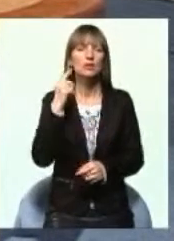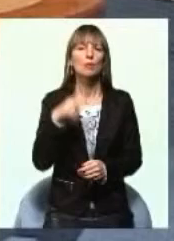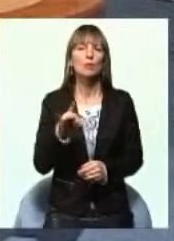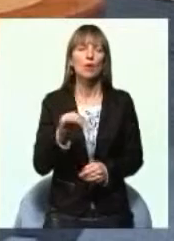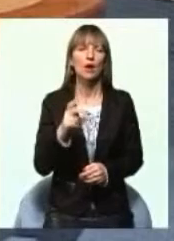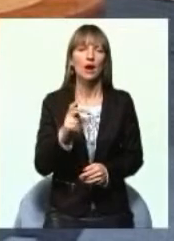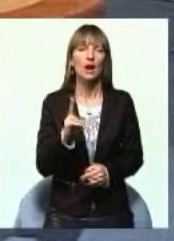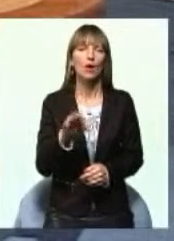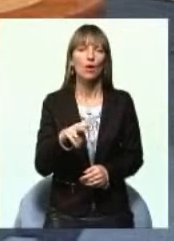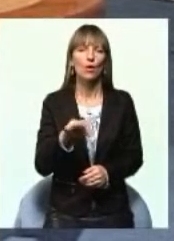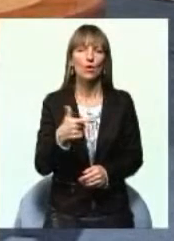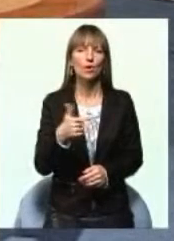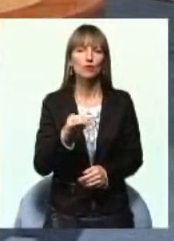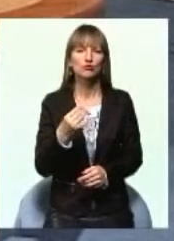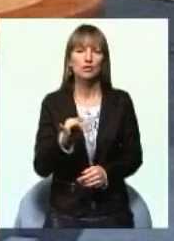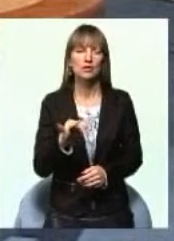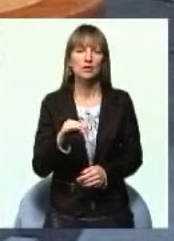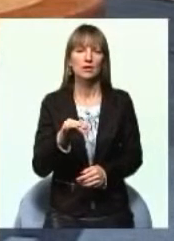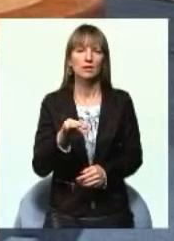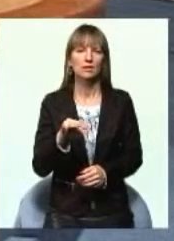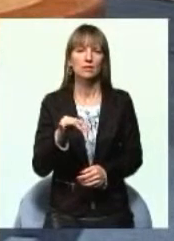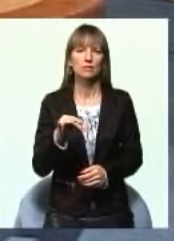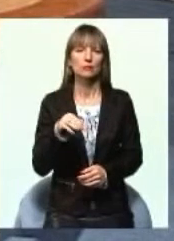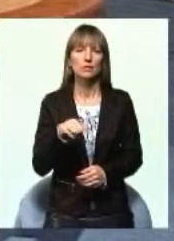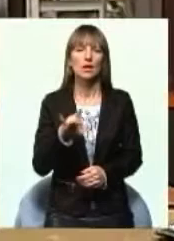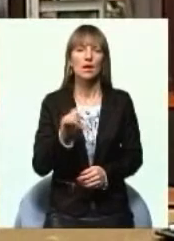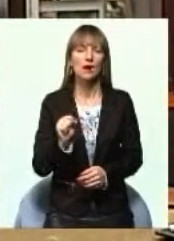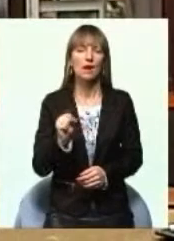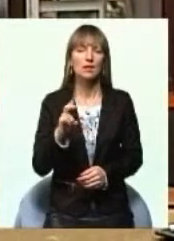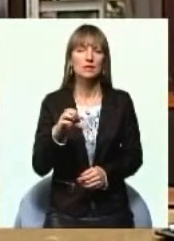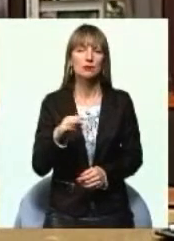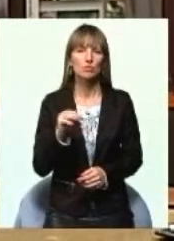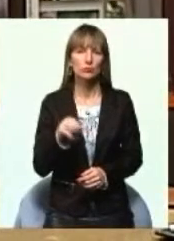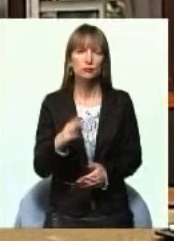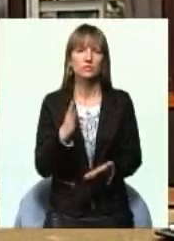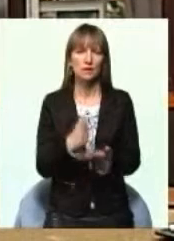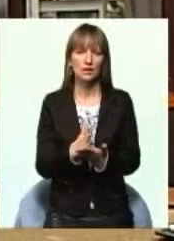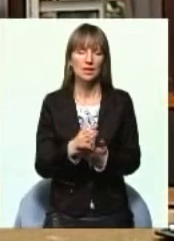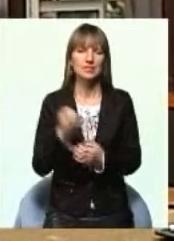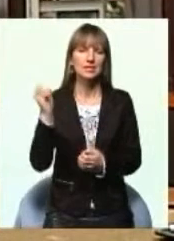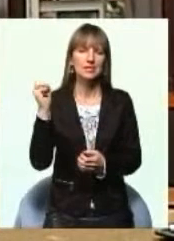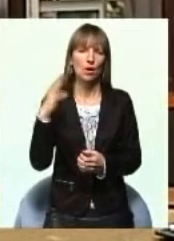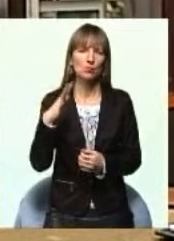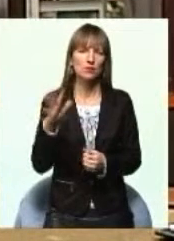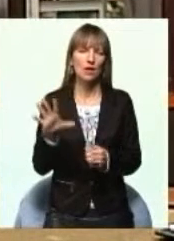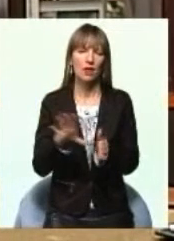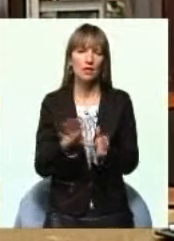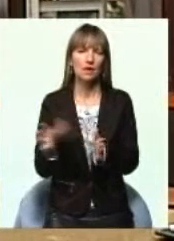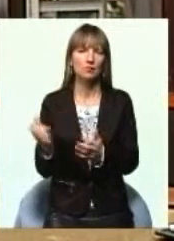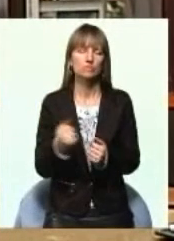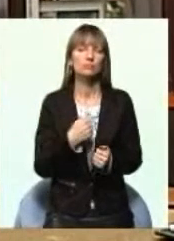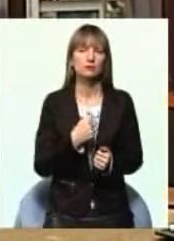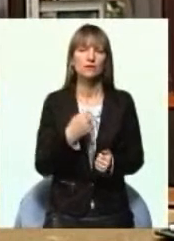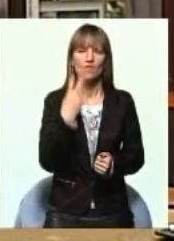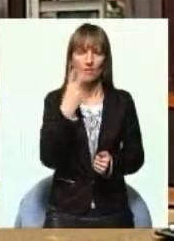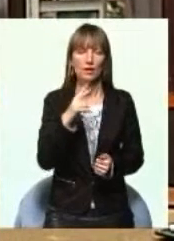бывает автомобиль, который, например, харчується солнечной энергией? Ну, я думаю, уже и такое вы находили. Я думаю, я смотрел